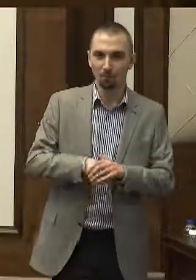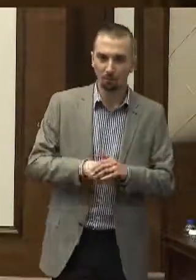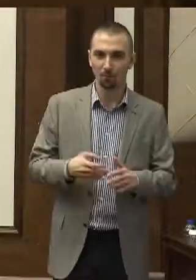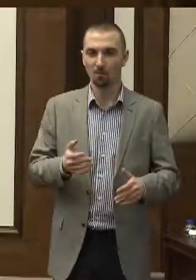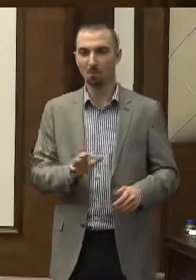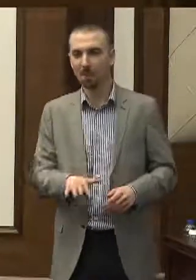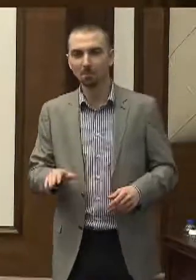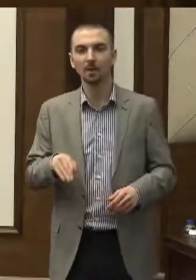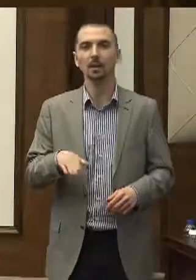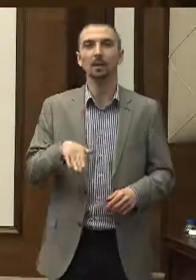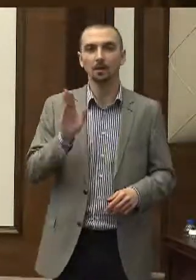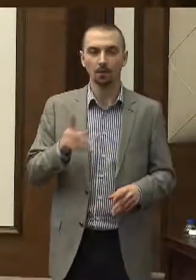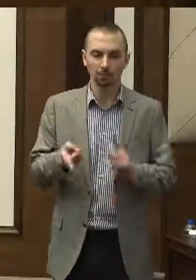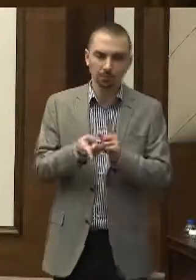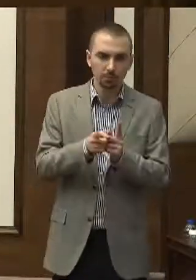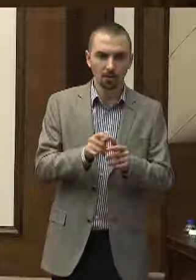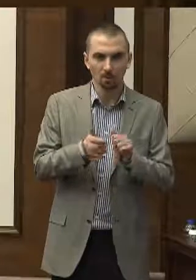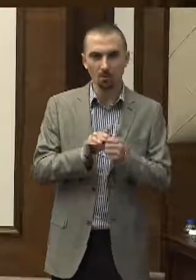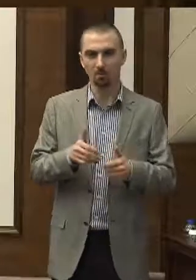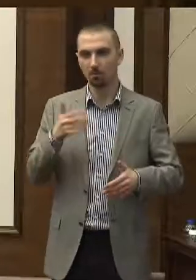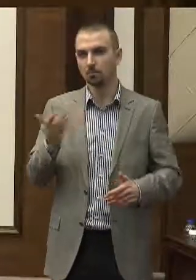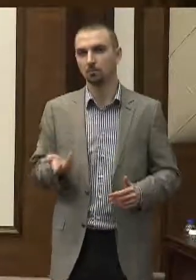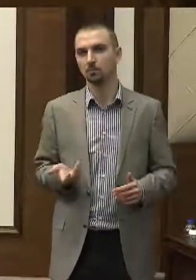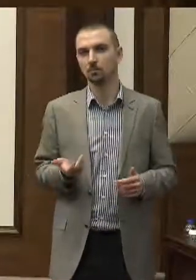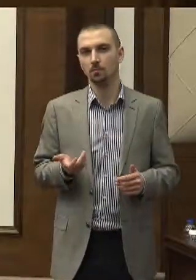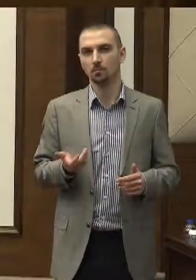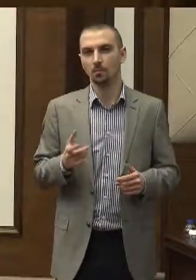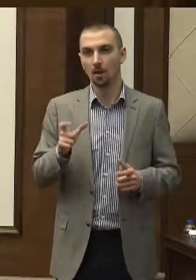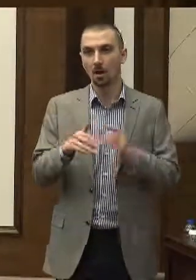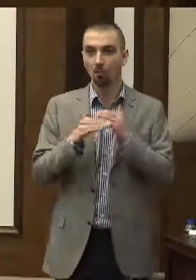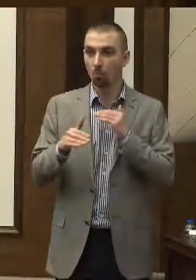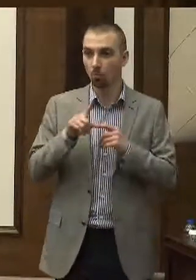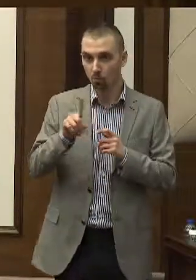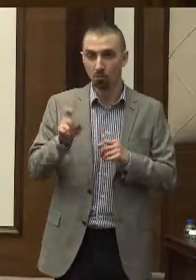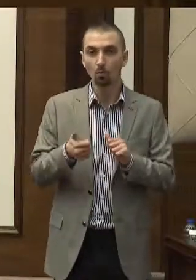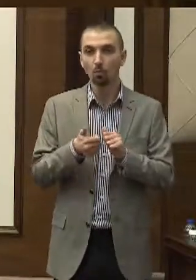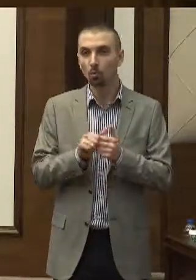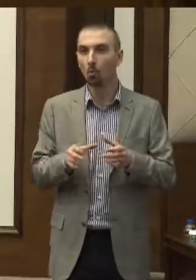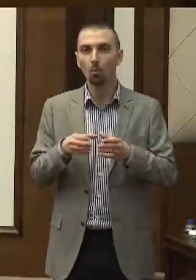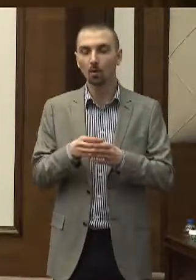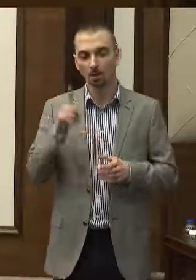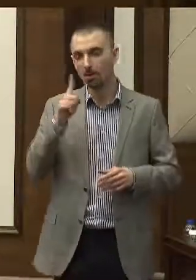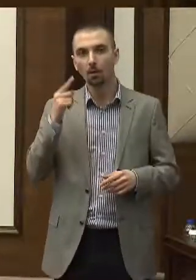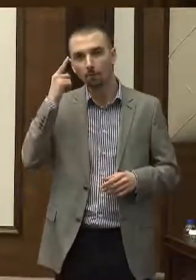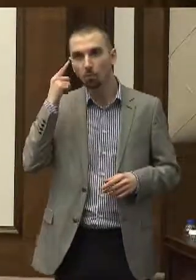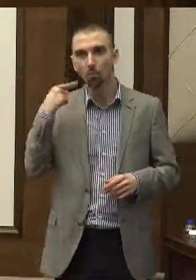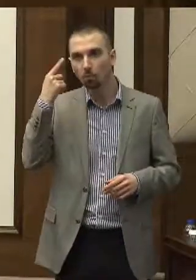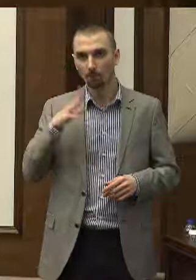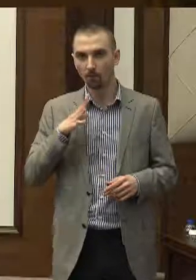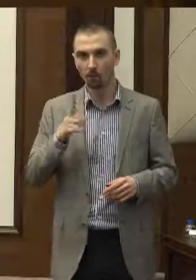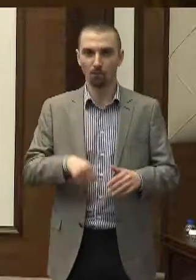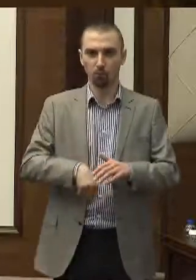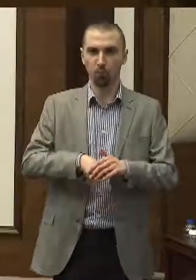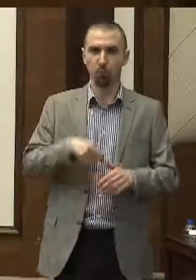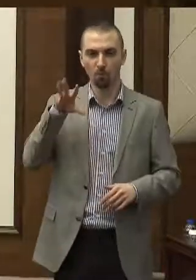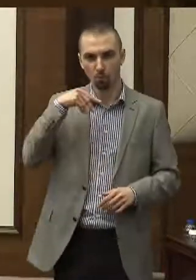topla sahaya çıkanlara spor diyorlar. Gerçekten halka sorun. Spor kulübü deyince akla sadece futbol